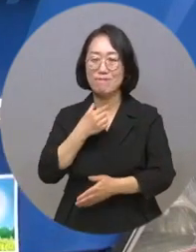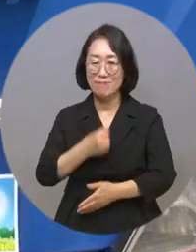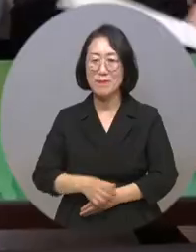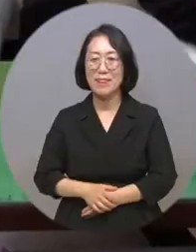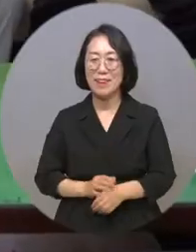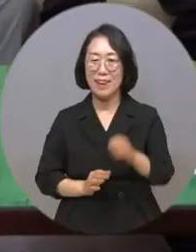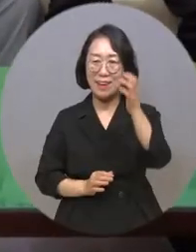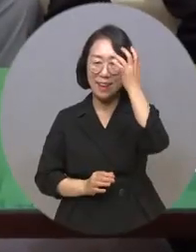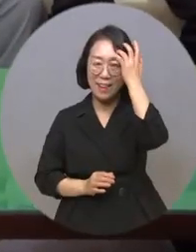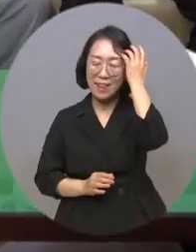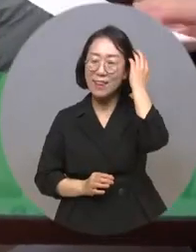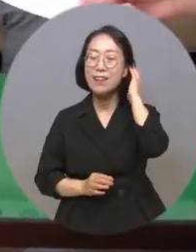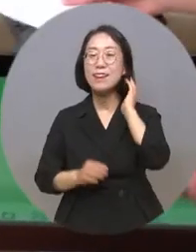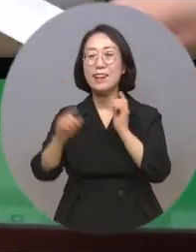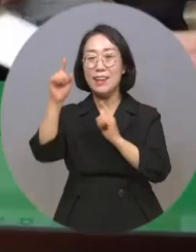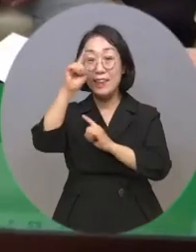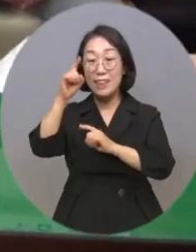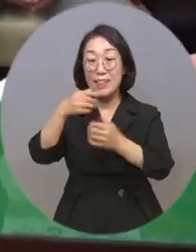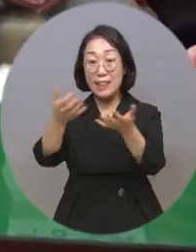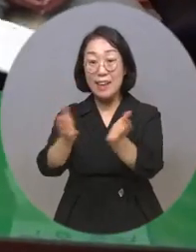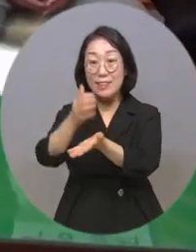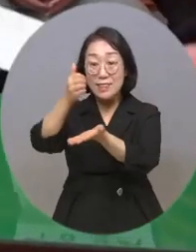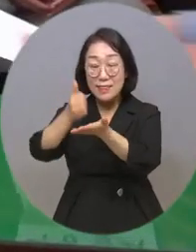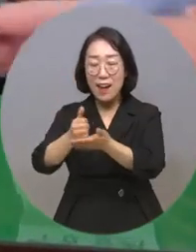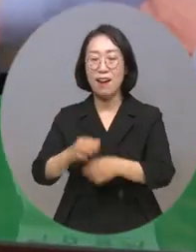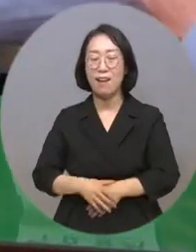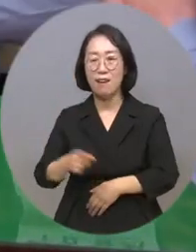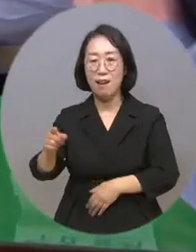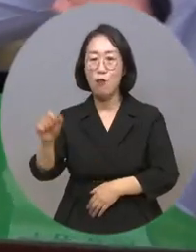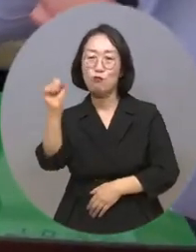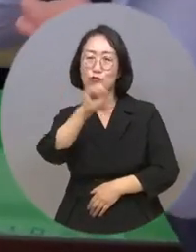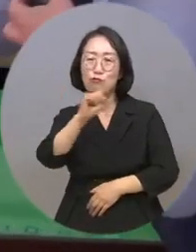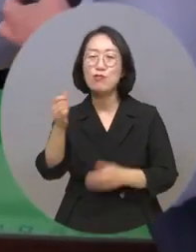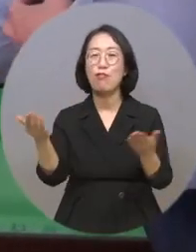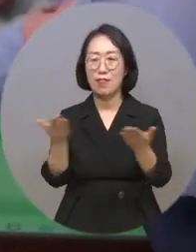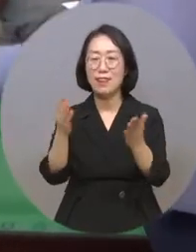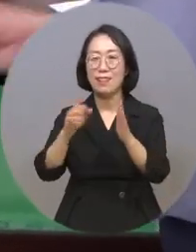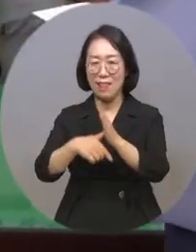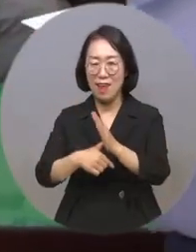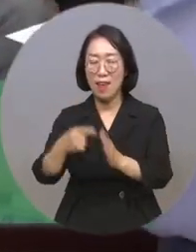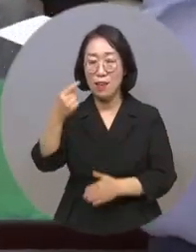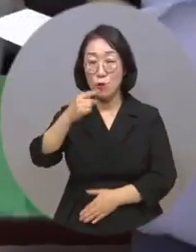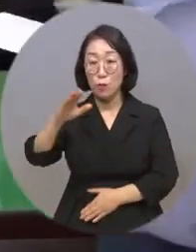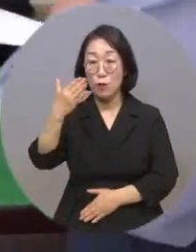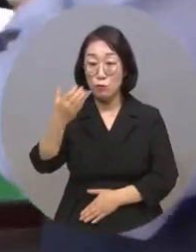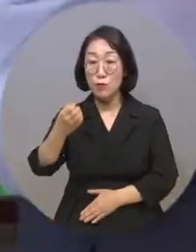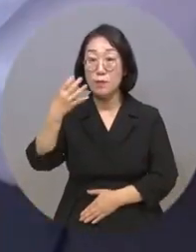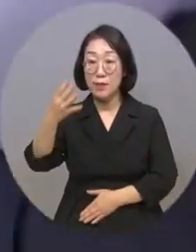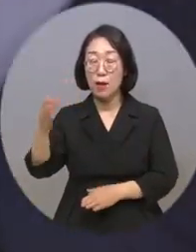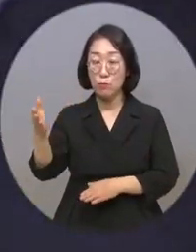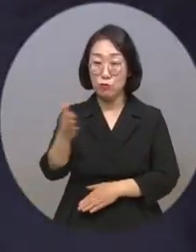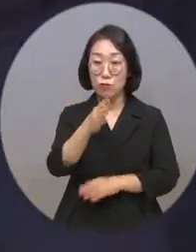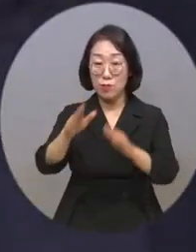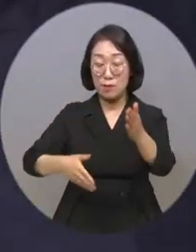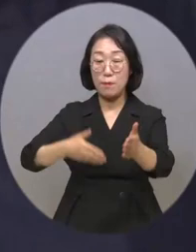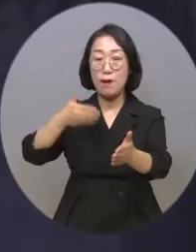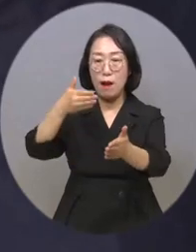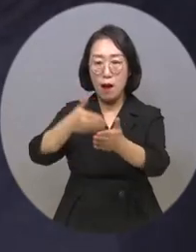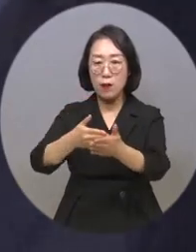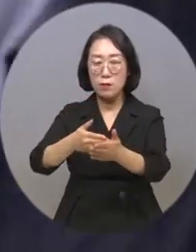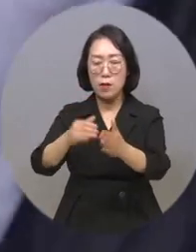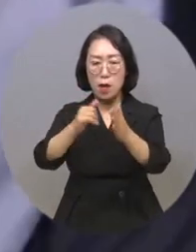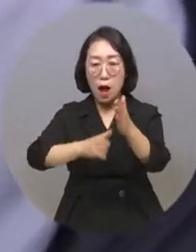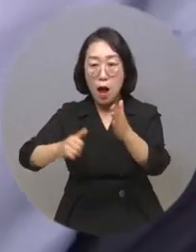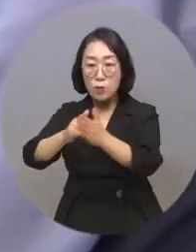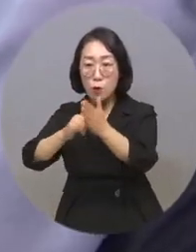심정입니다. 이왕수 단장은 온양교통기사로 근무하면서 1994년부터 지금까지 어려운